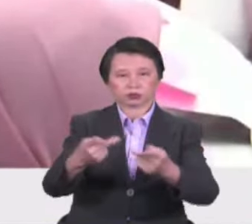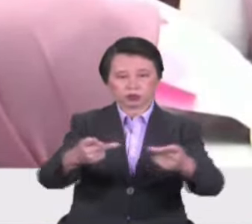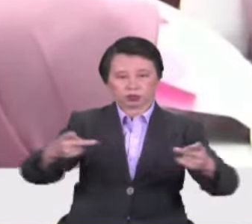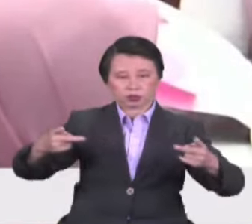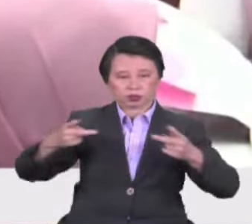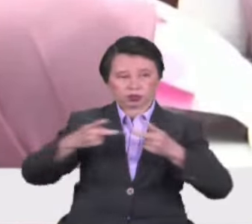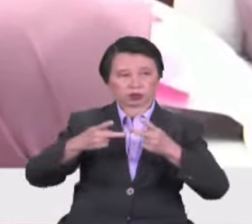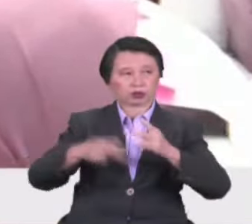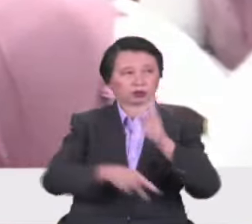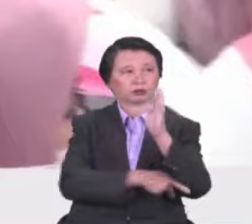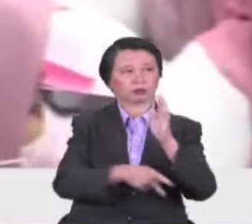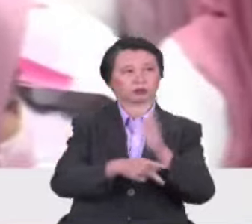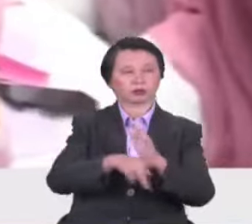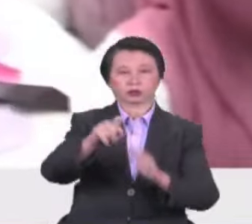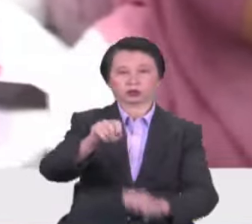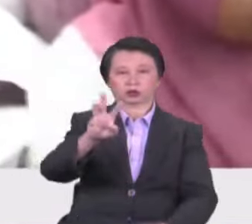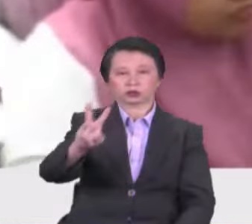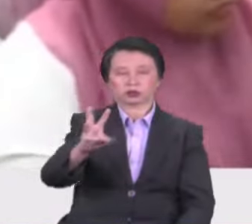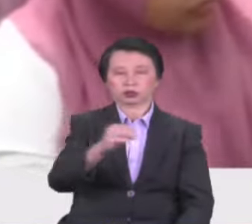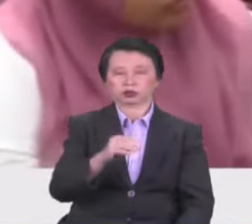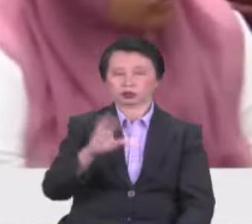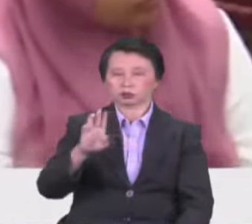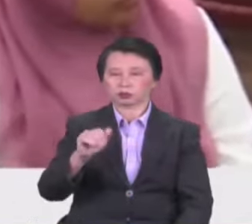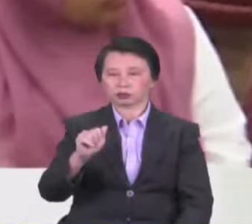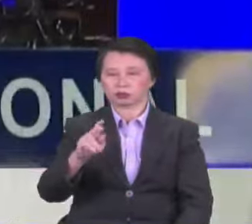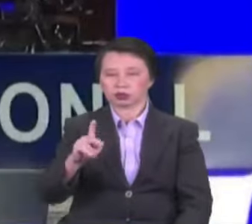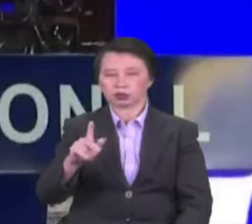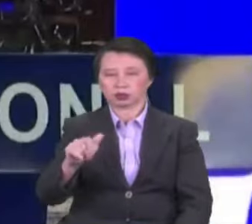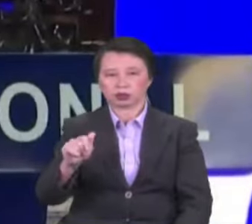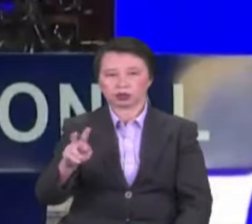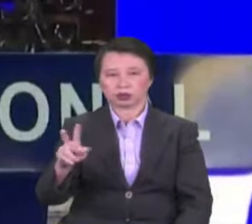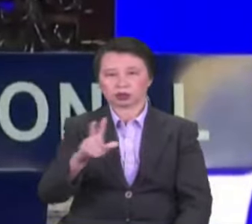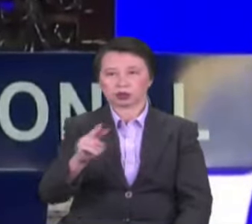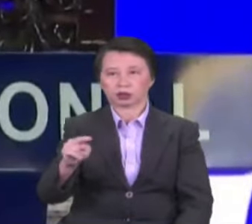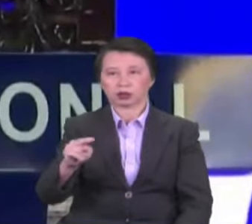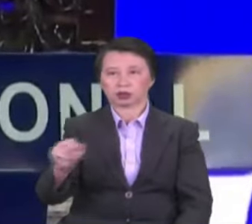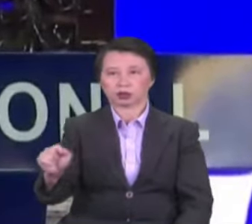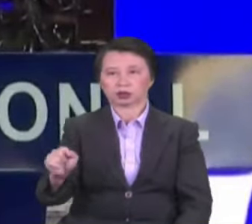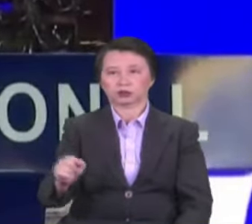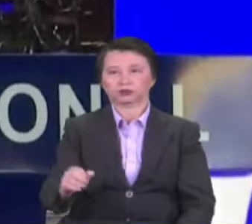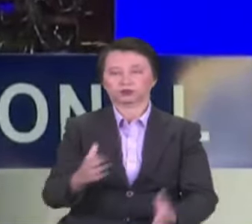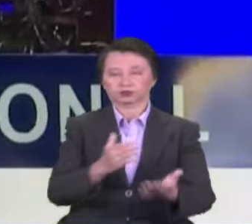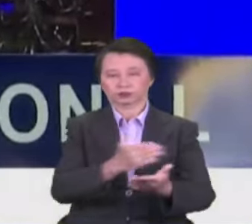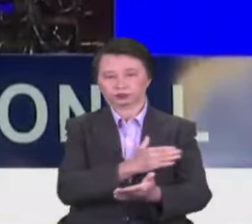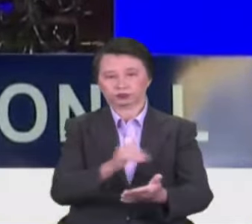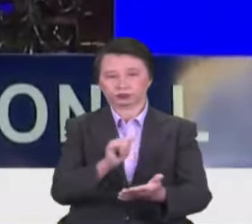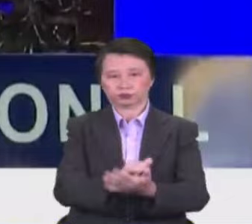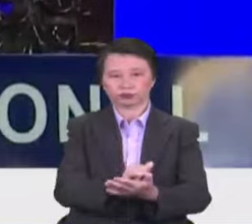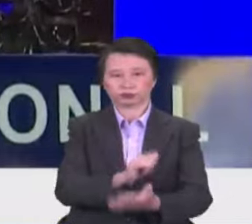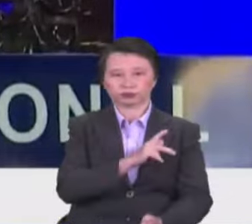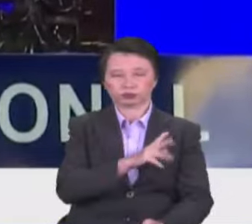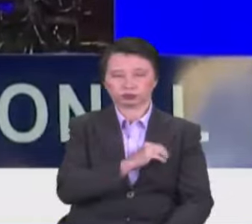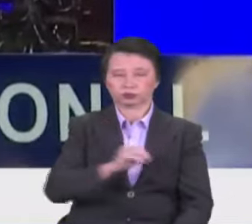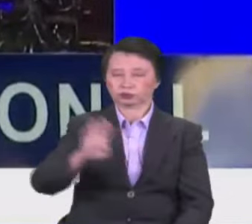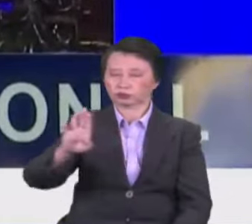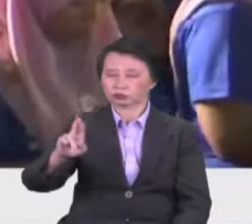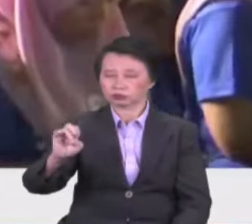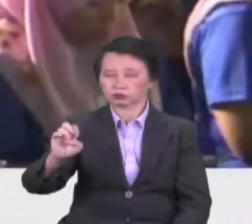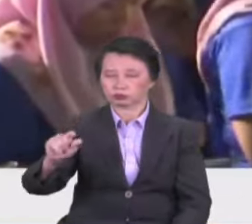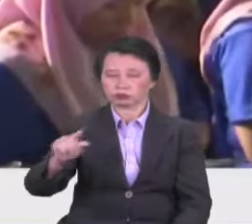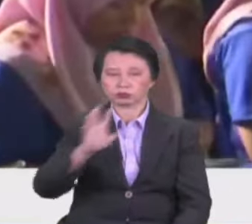kawasan Parlimen Tawau dan Kalabakan. Sementara itu, Timbalan Ketua Menteri Datuk Seri Panglima Bung Mokhtar Radin